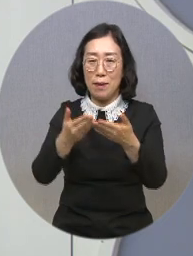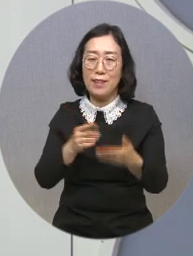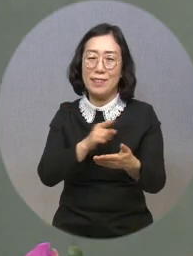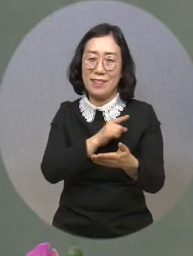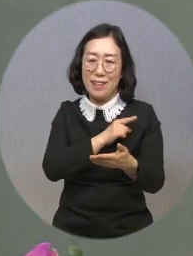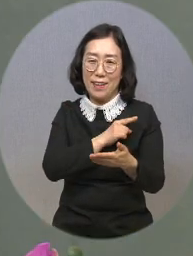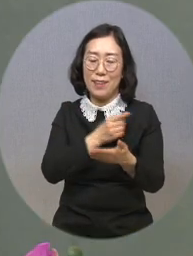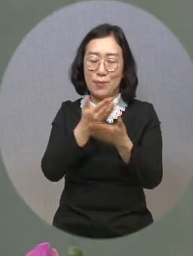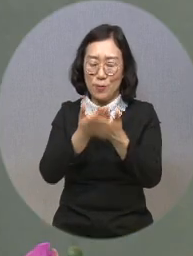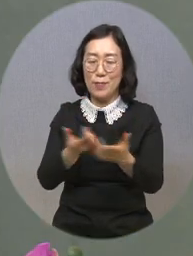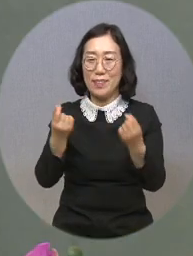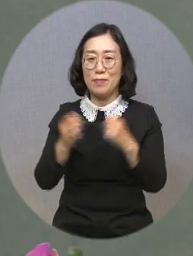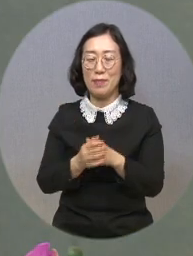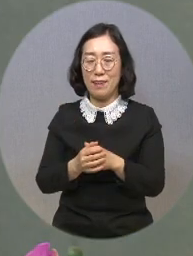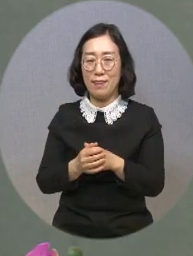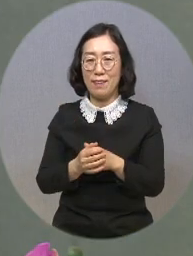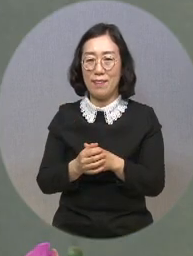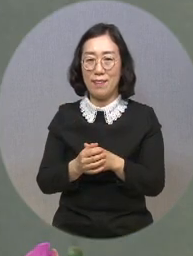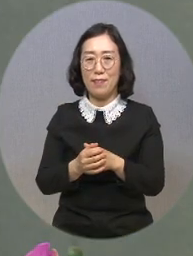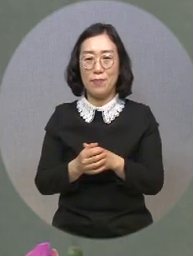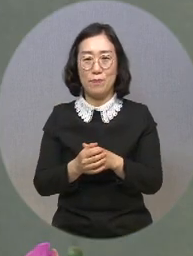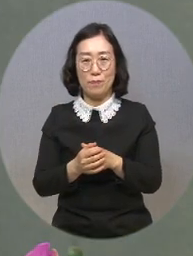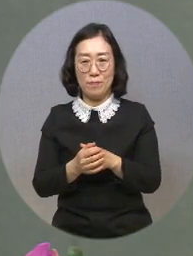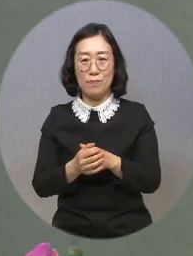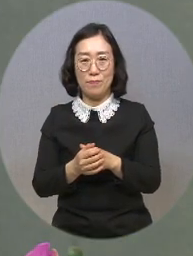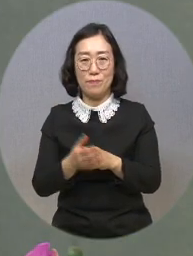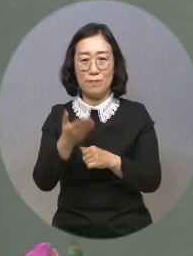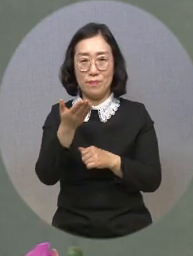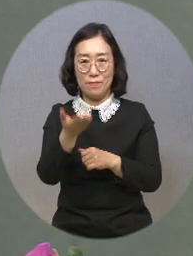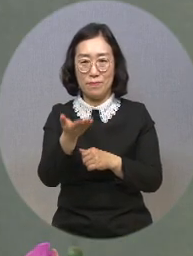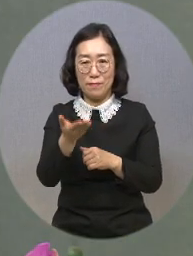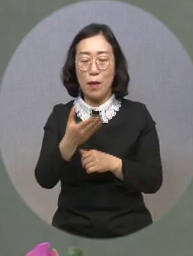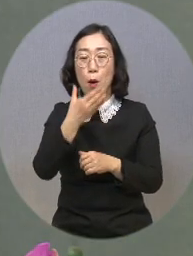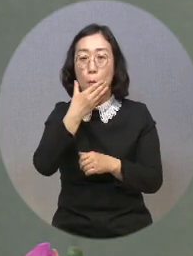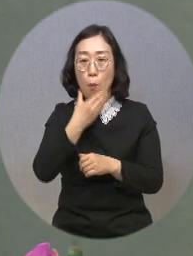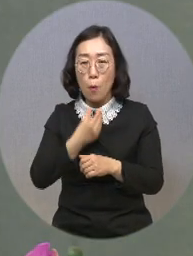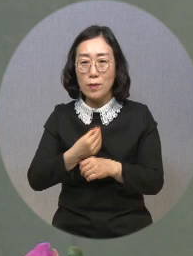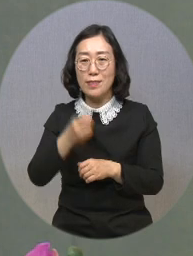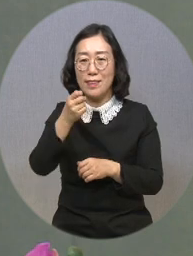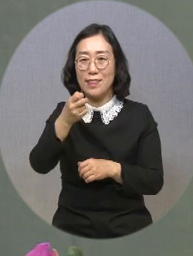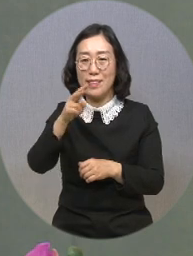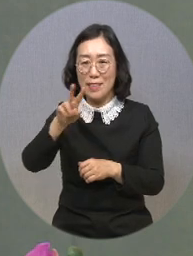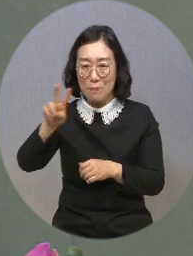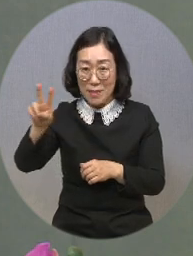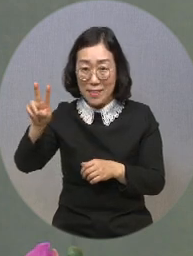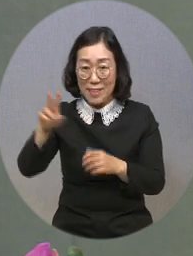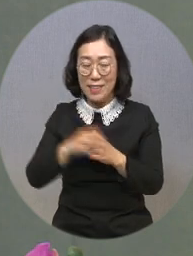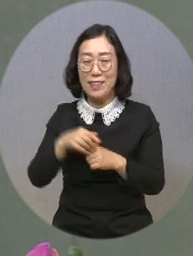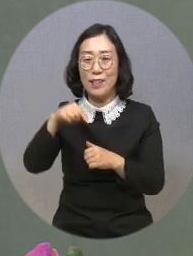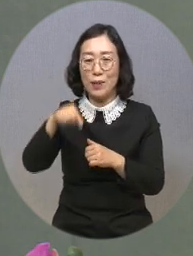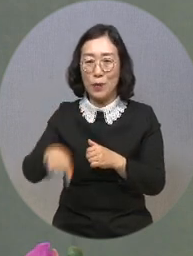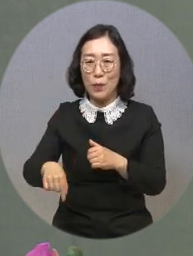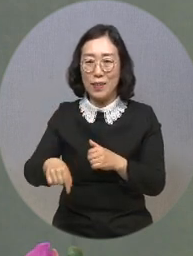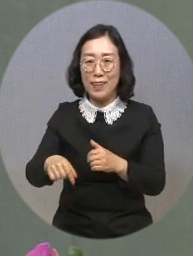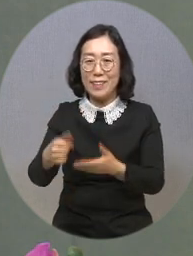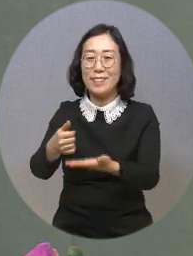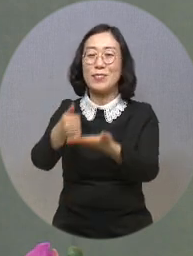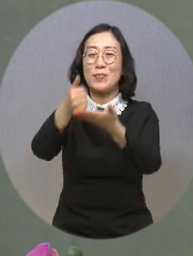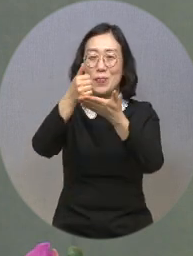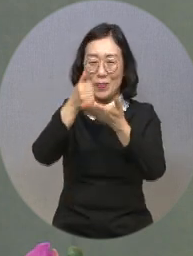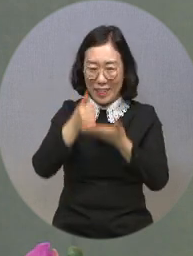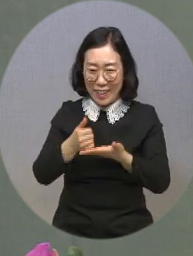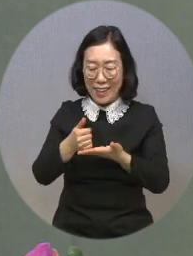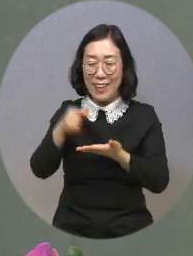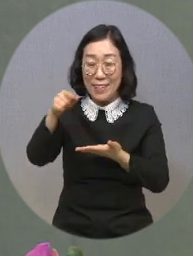네. 아, 그래서도 오늘 네. 이 복지 텔레비전에 나오실 수가 있었고